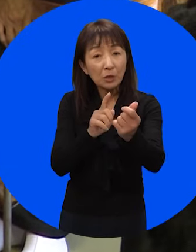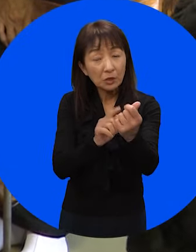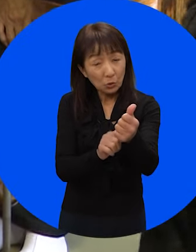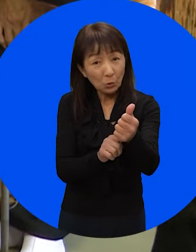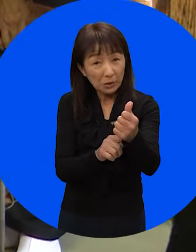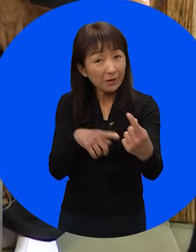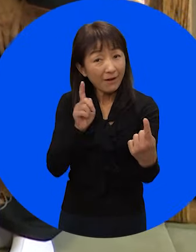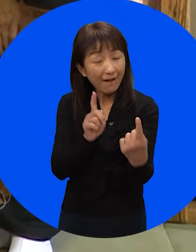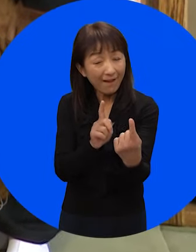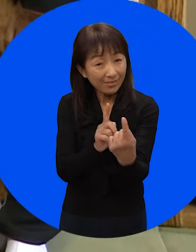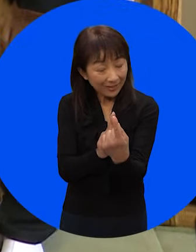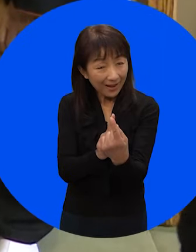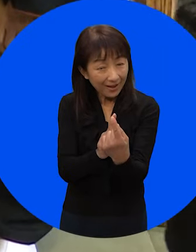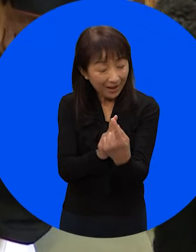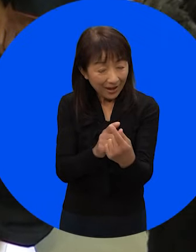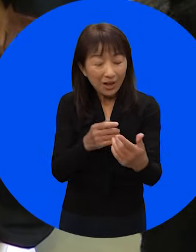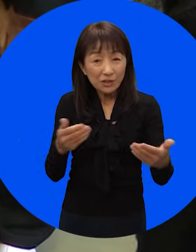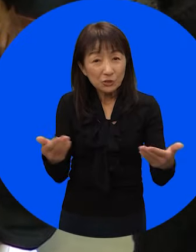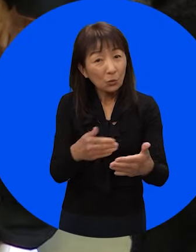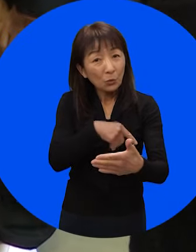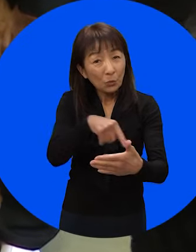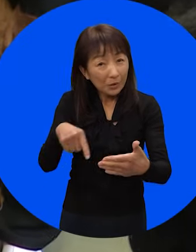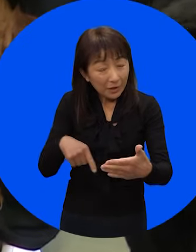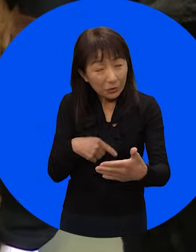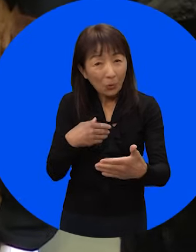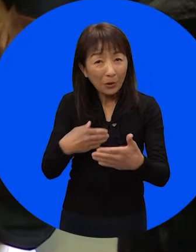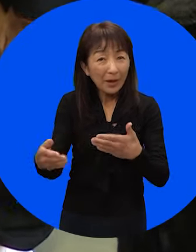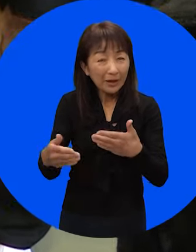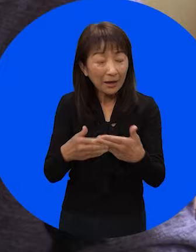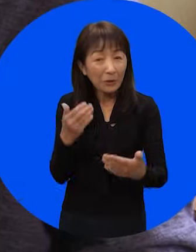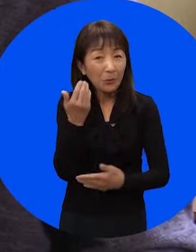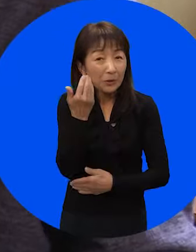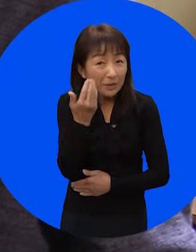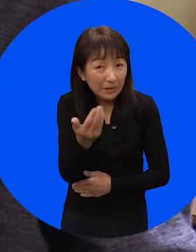際と歩んできた道のりについて伺います。